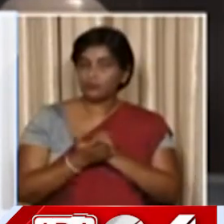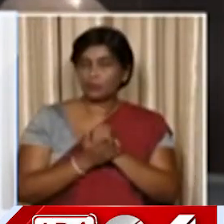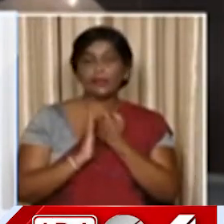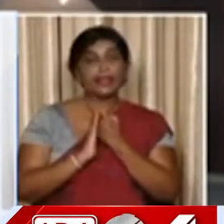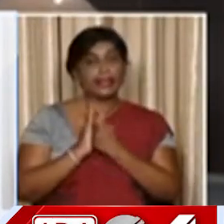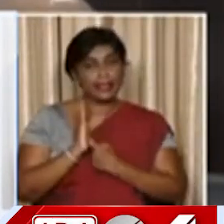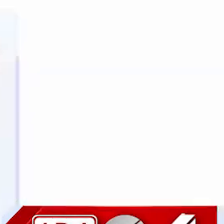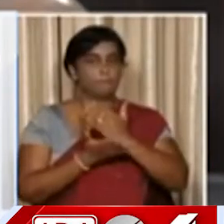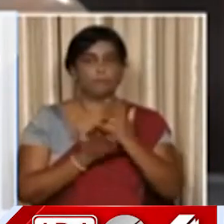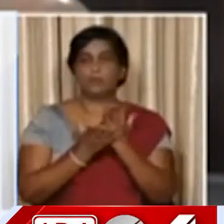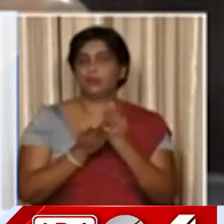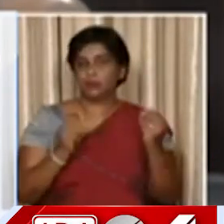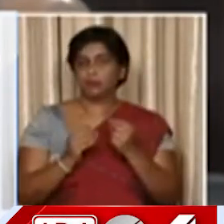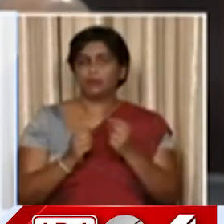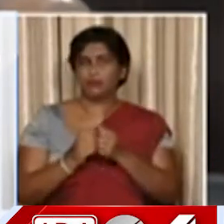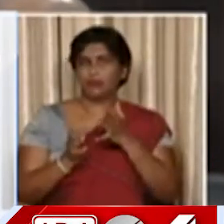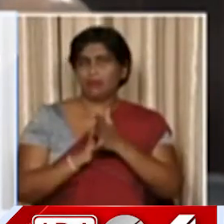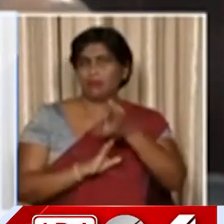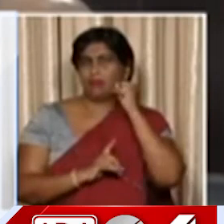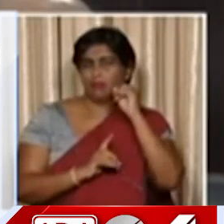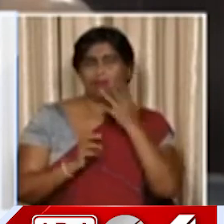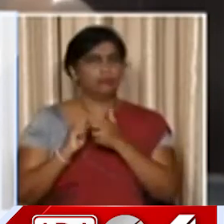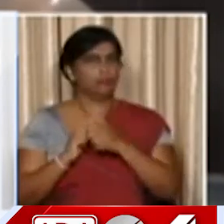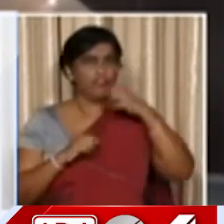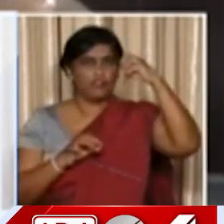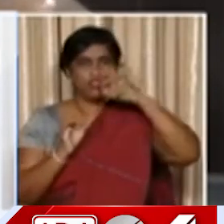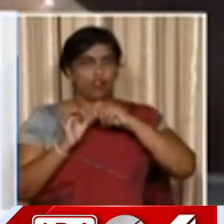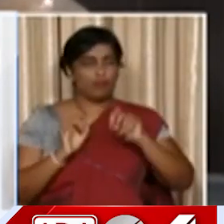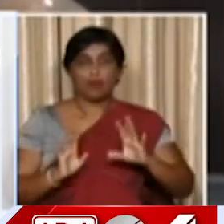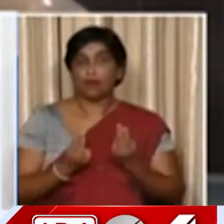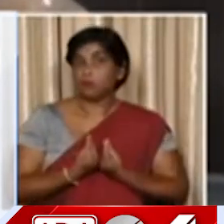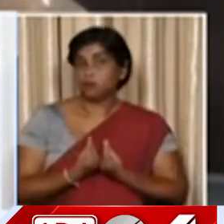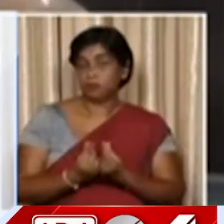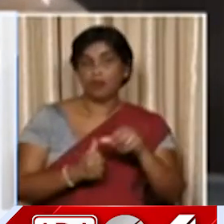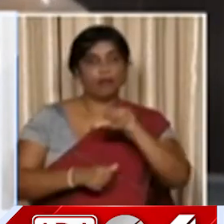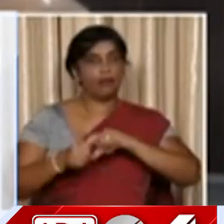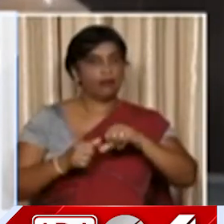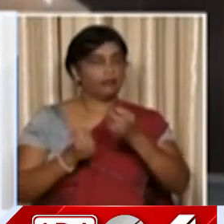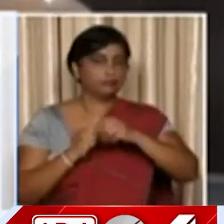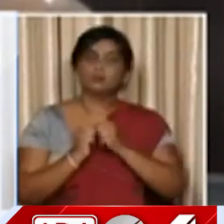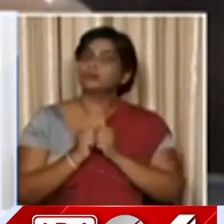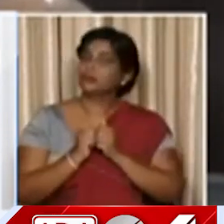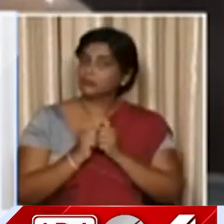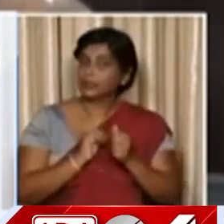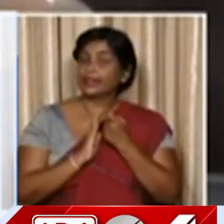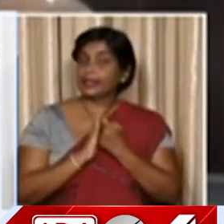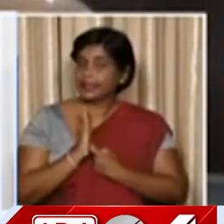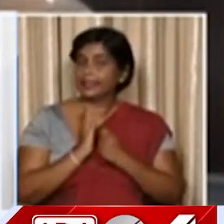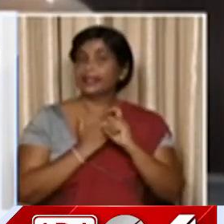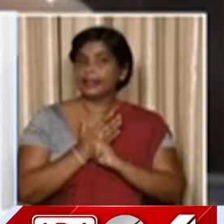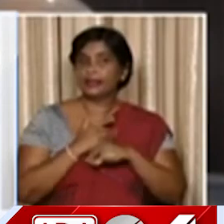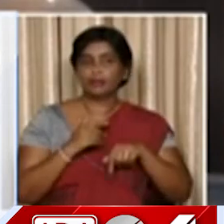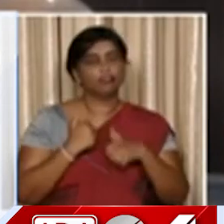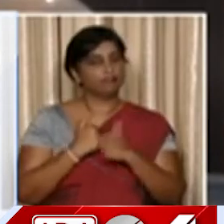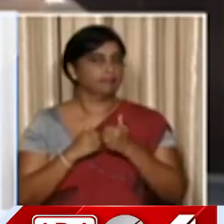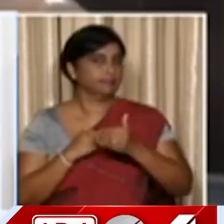නීතිමය බාධක අපි ඉවත් කළා. අකාර්යක්ෂම විදුලි බල මණ්ඩලය වෙනුවට කාර්යක්ෂම ආයතනයක් ලෙස ප්‍රතිව්‍යුහගත කිරීමේ නීති රීති දැන්